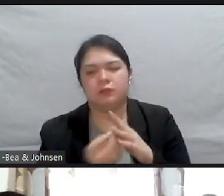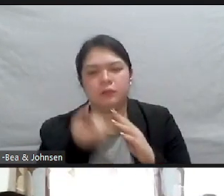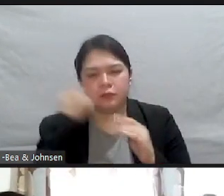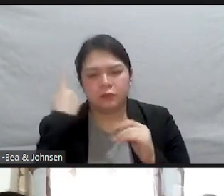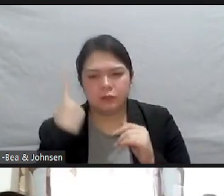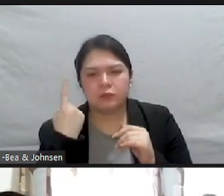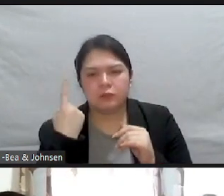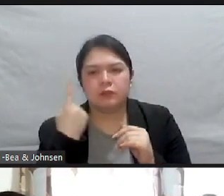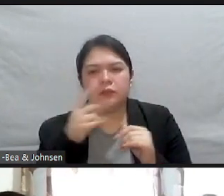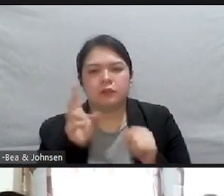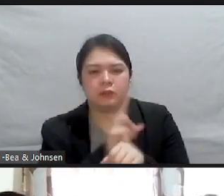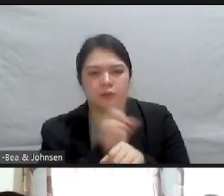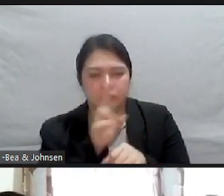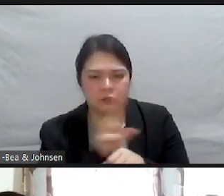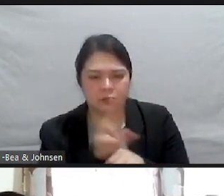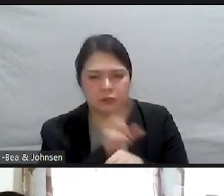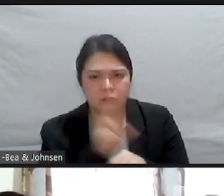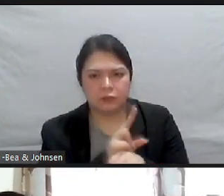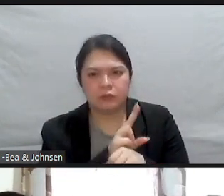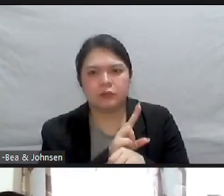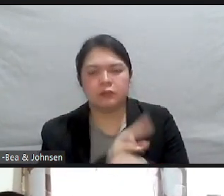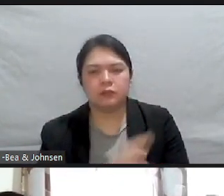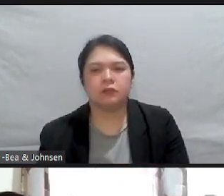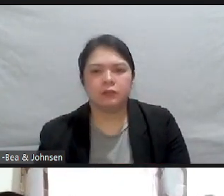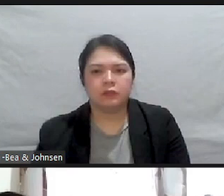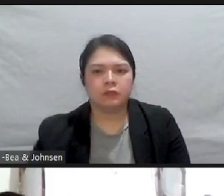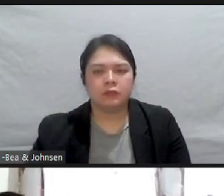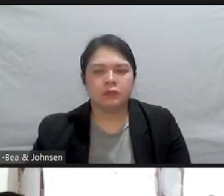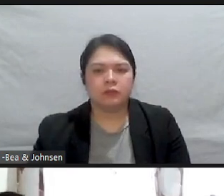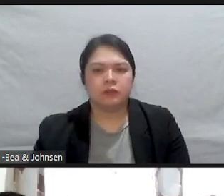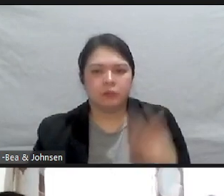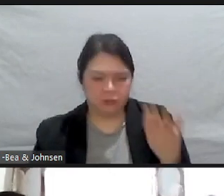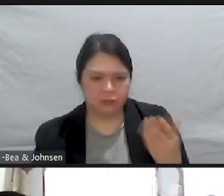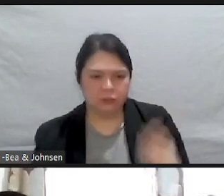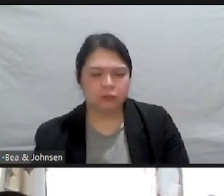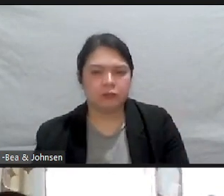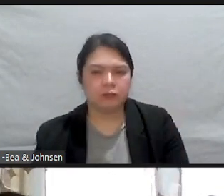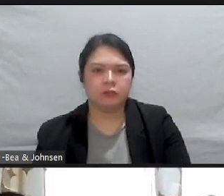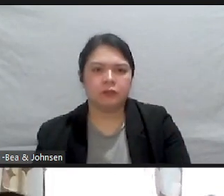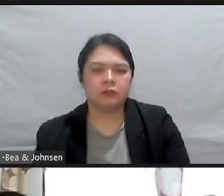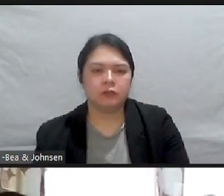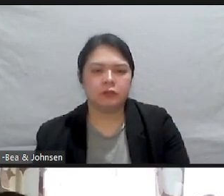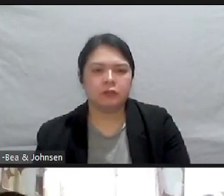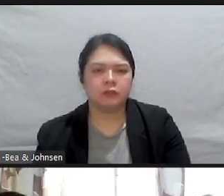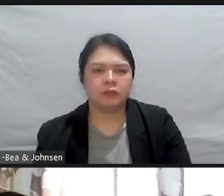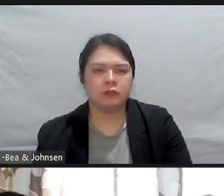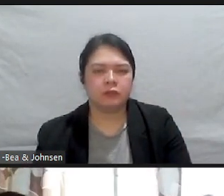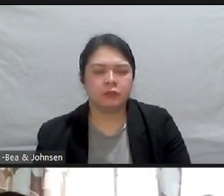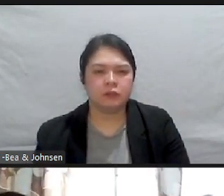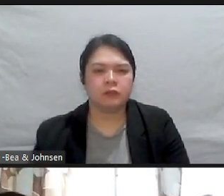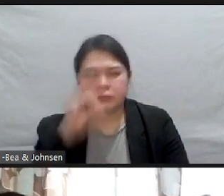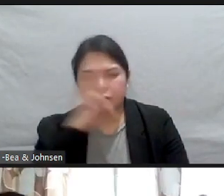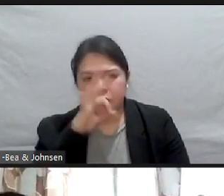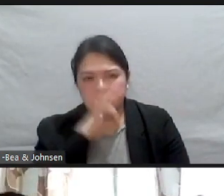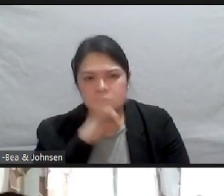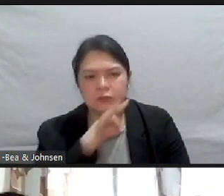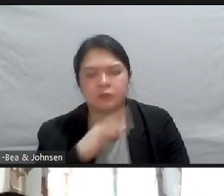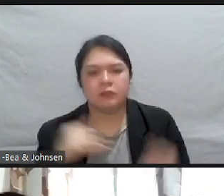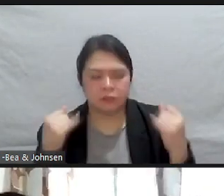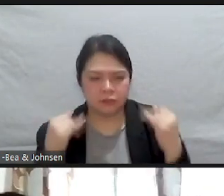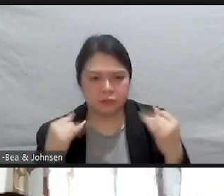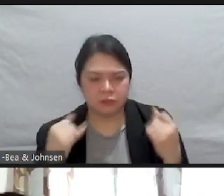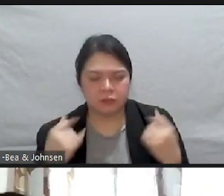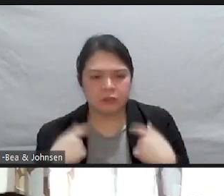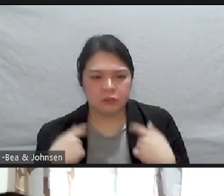sa paggamit nila ng mother tongue. Sige, ma'am, Chet, can you expound on this pa po? Kasi Filipino naman ang L1 na maraming bata, no? At saka